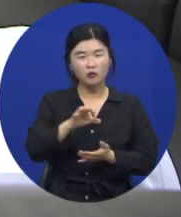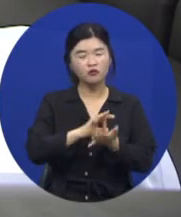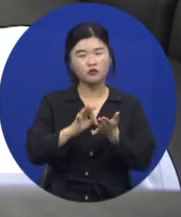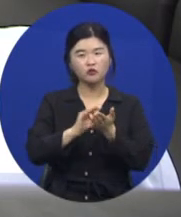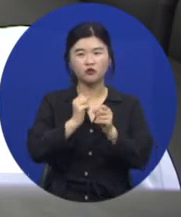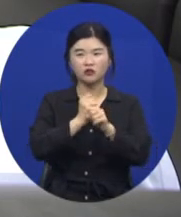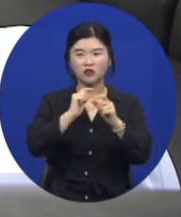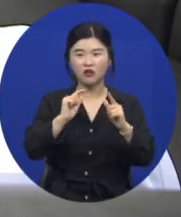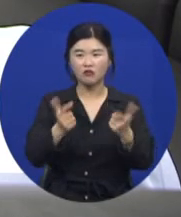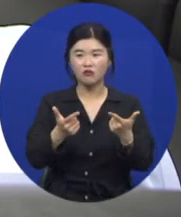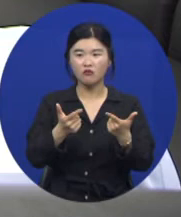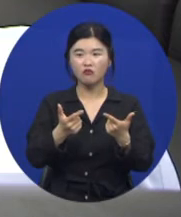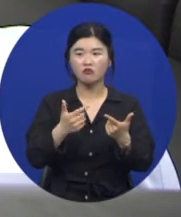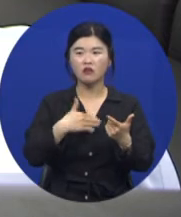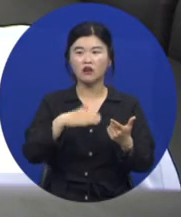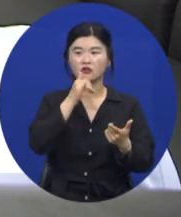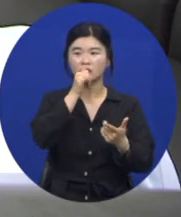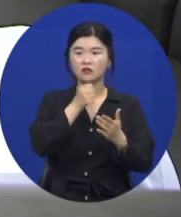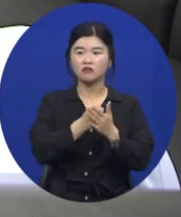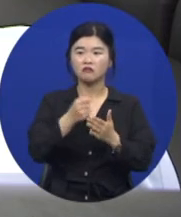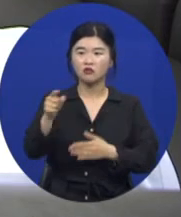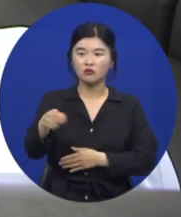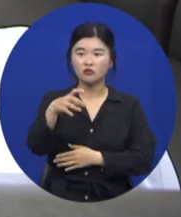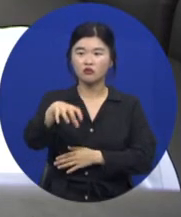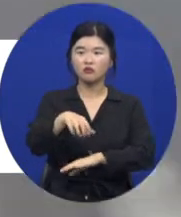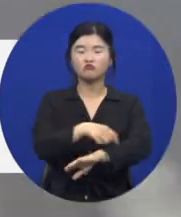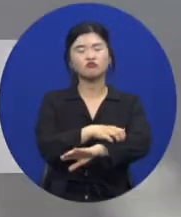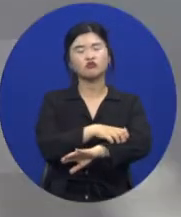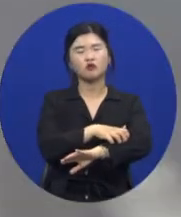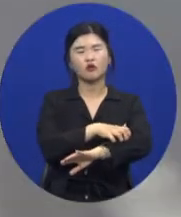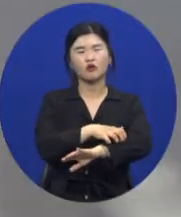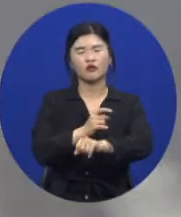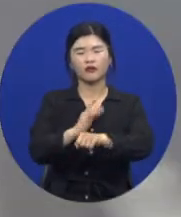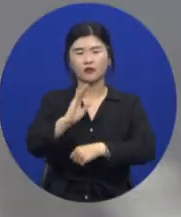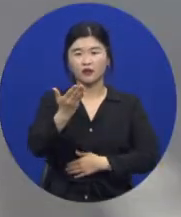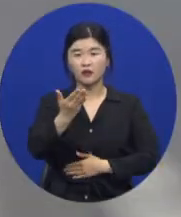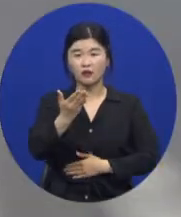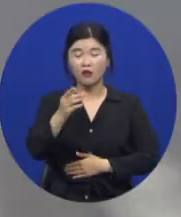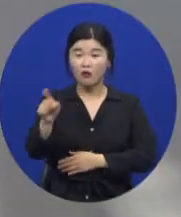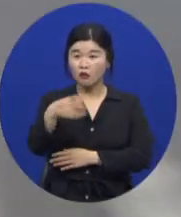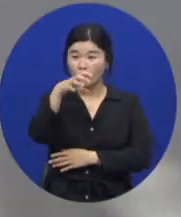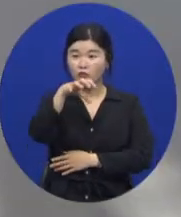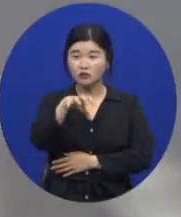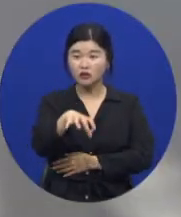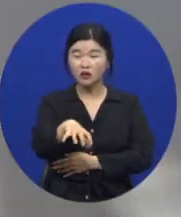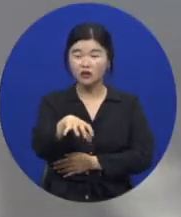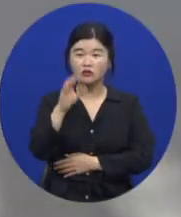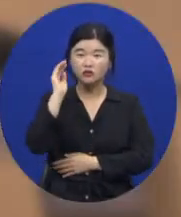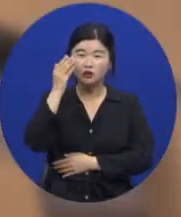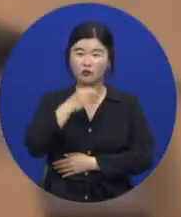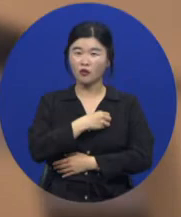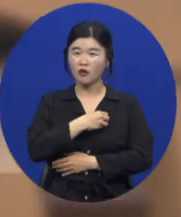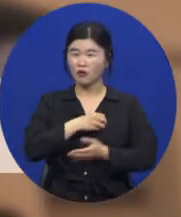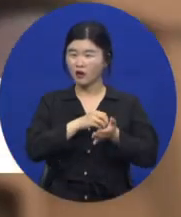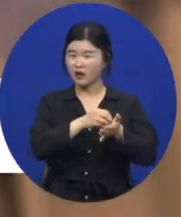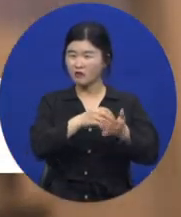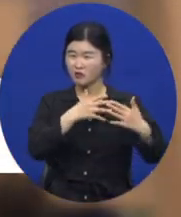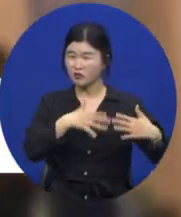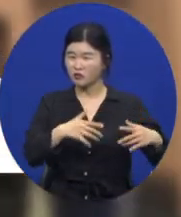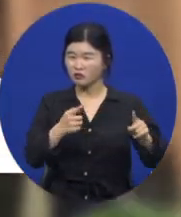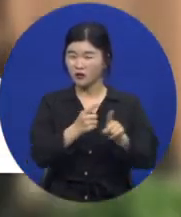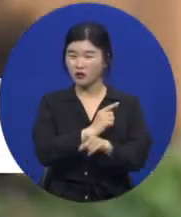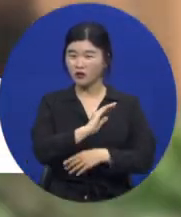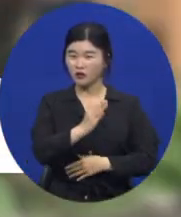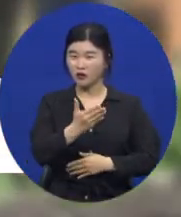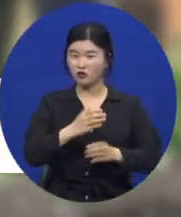때문에 그렇답니다 그렇게 한 대상이라고 볼 수가 있는 것 해당 골프장은 최근 회원가입 조건적 이 바뀌었고